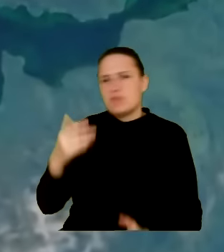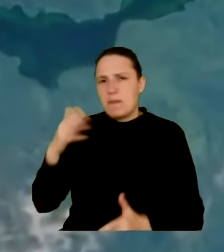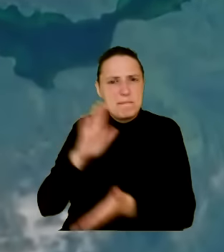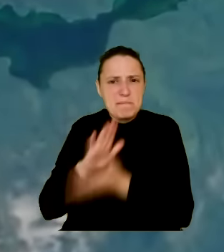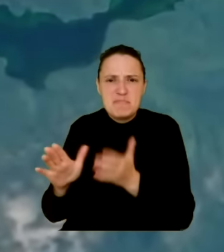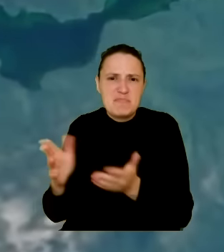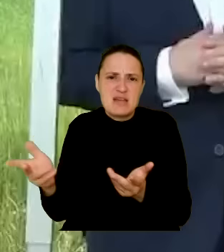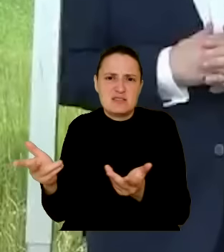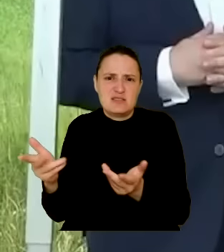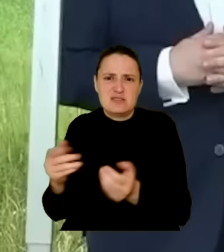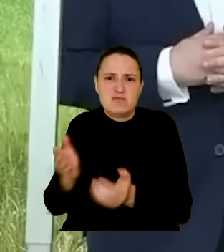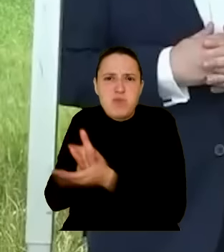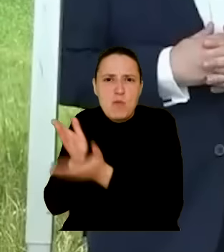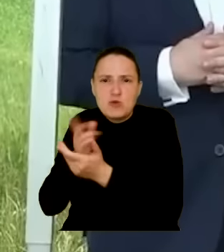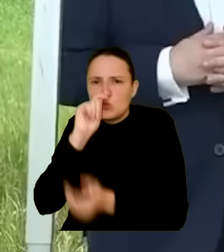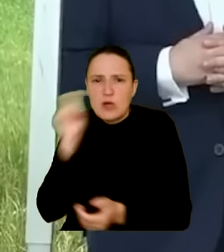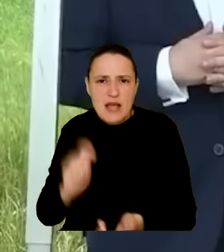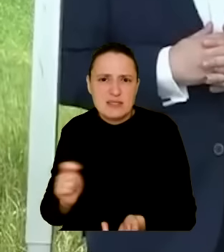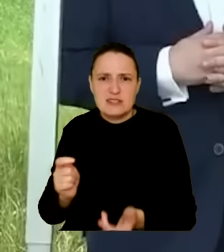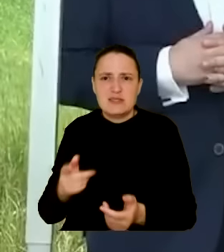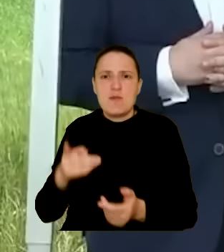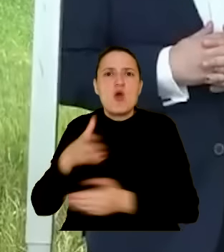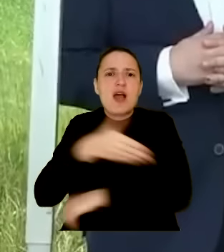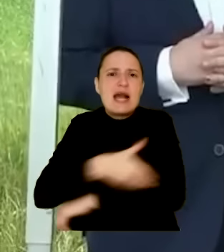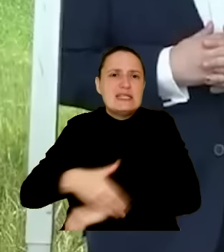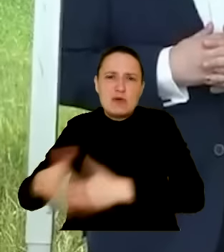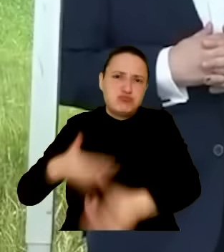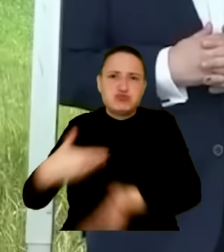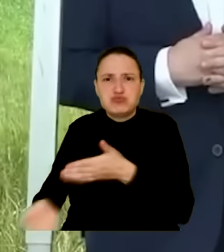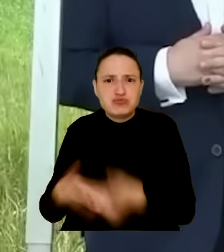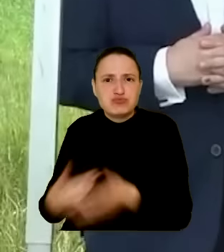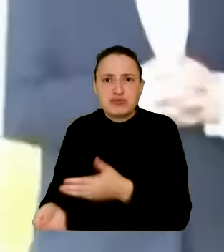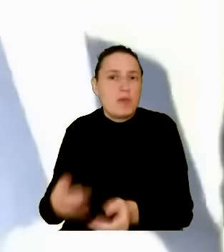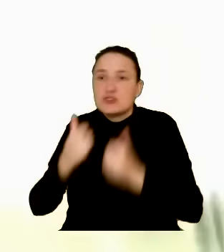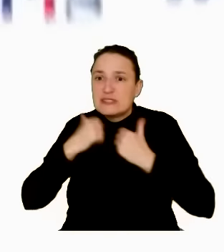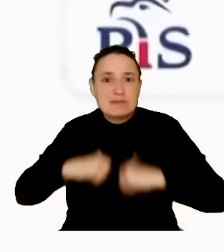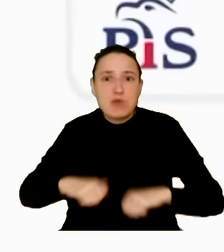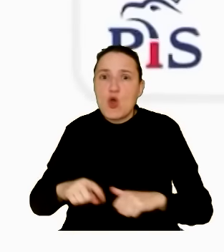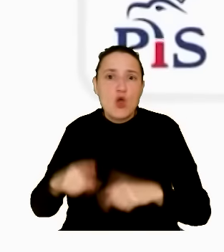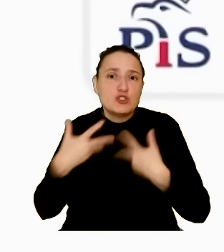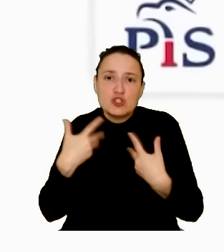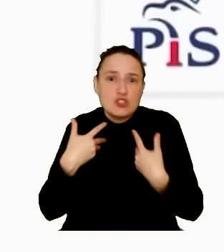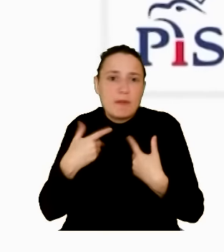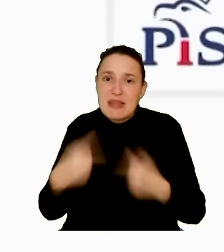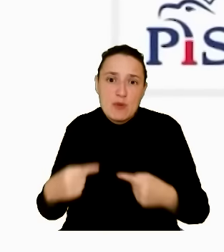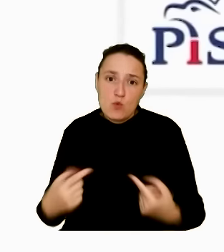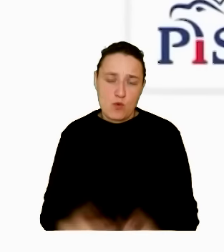nie mogli pomóc Ukraińcom, byśmy nie mogli po prostu mieć i spokojnie tutaj żyć.